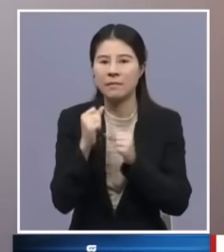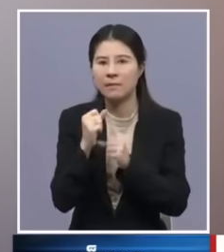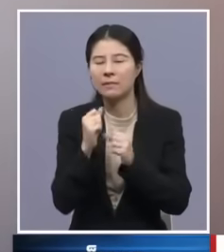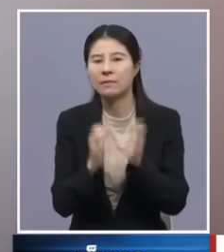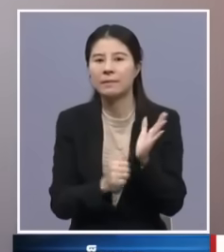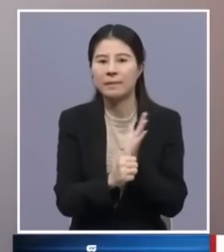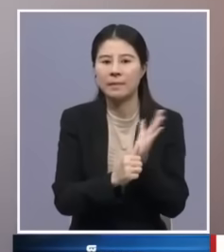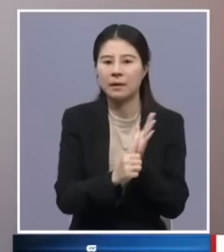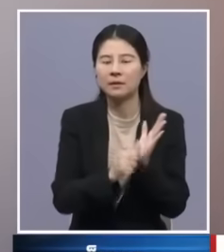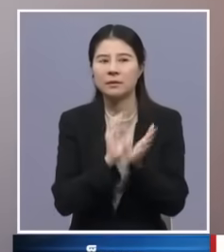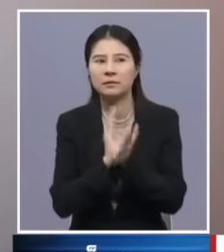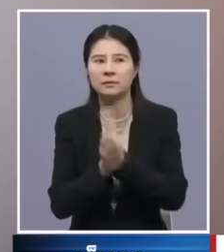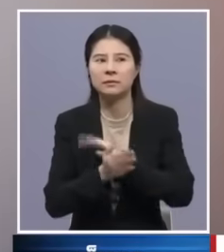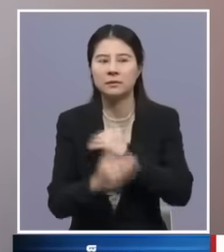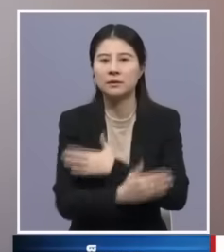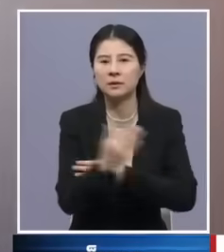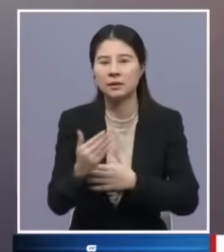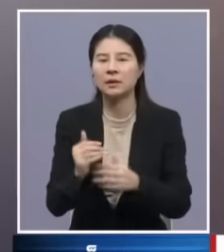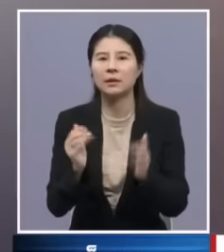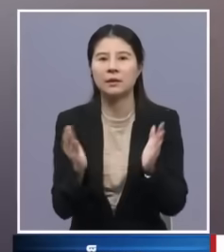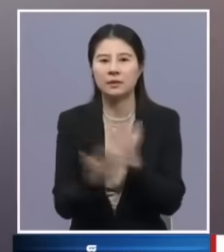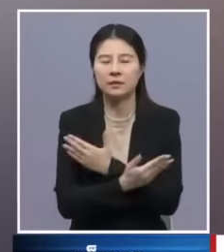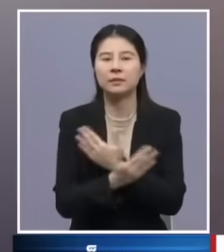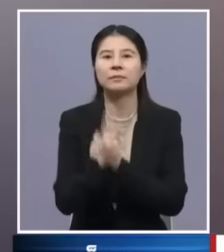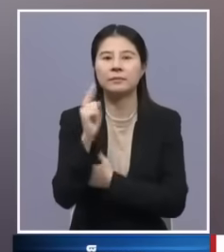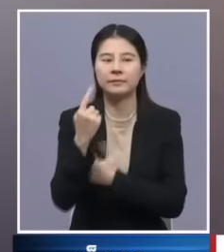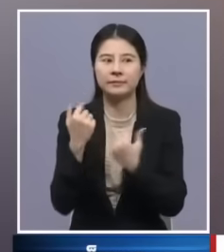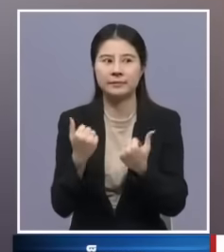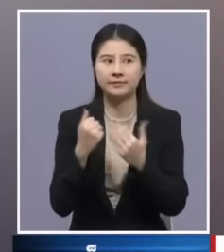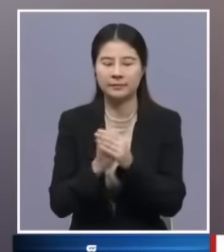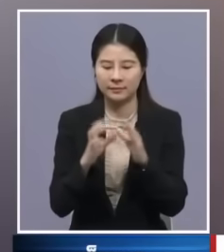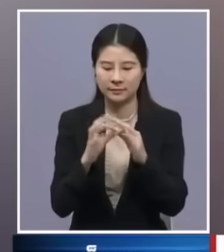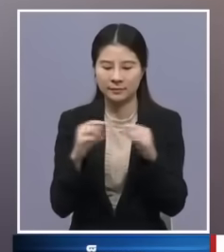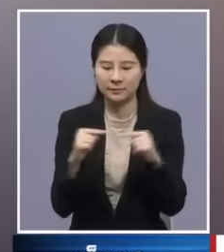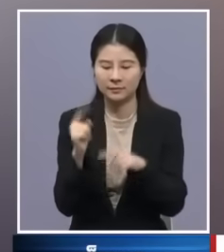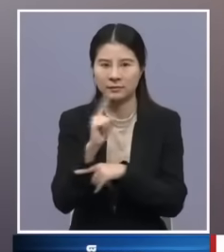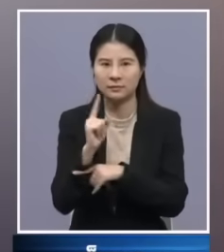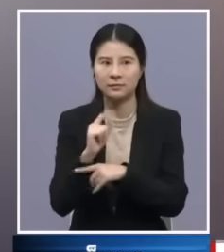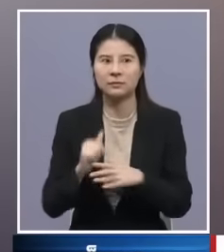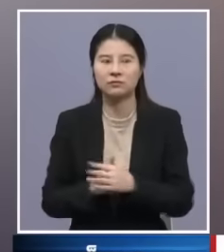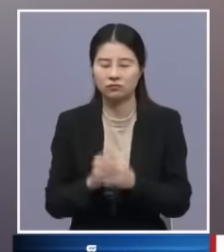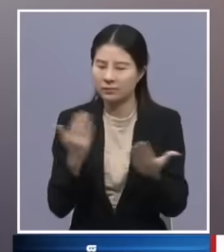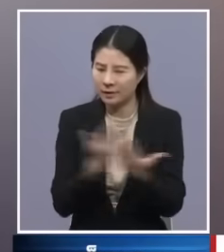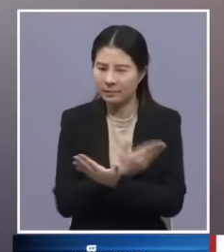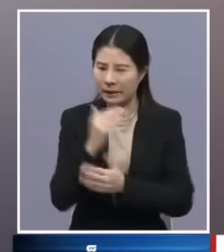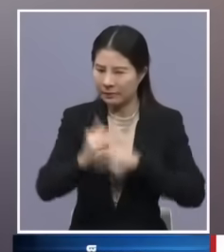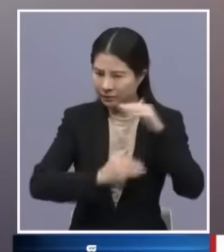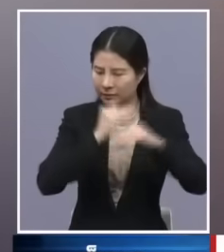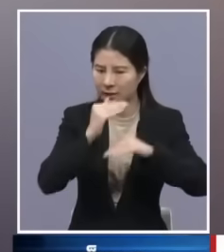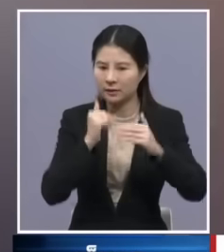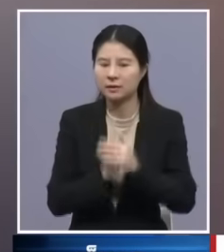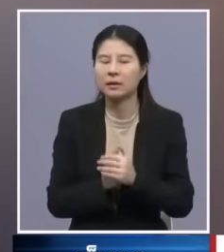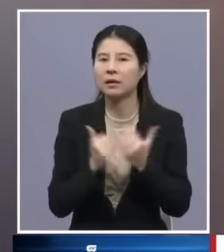ยนในวันที่เรายังมีโอกาสได้เปลี่ยนวันนี้เราต้องกล้าเปลี่ยนในวันที่พวกเรายังมีลมหายใจให้เ